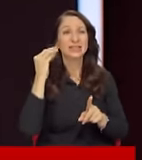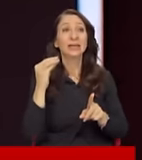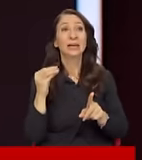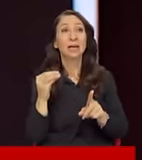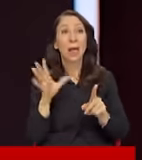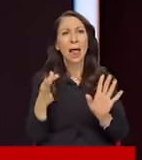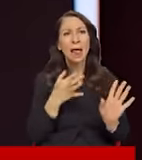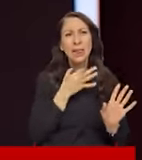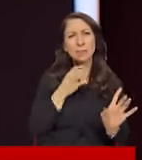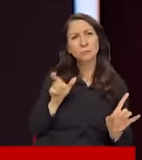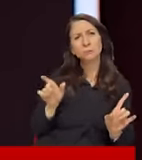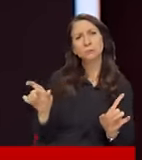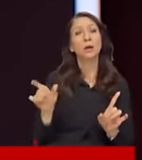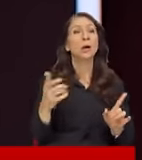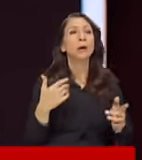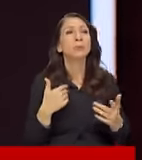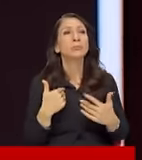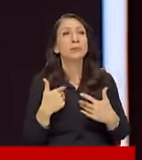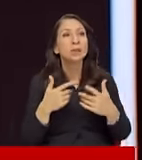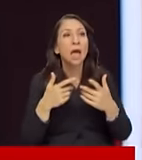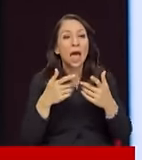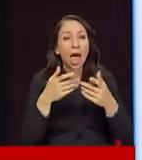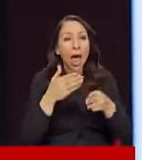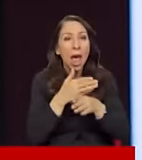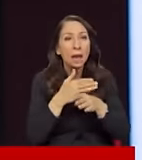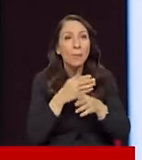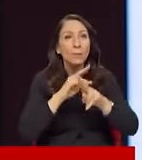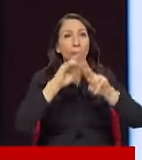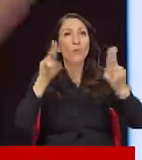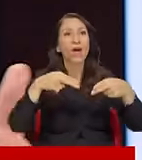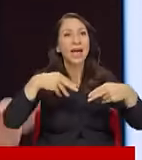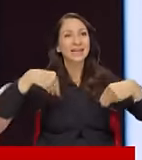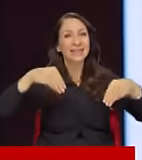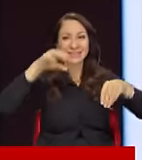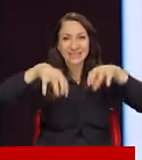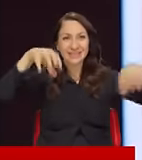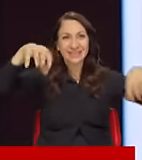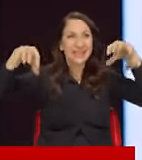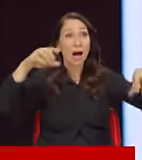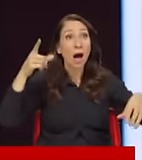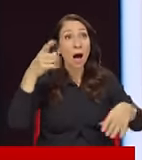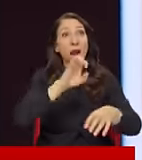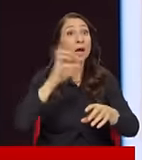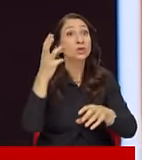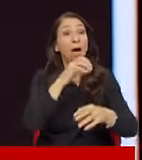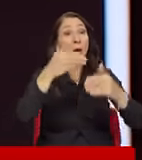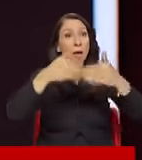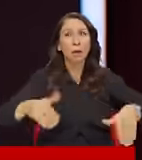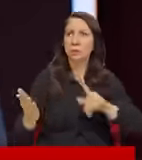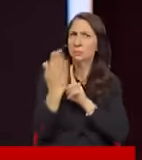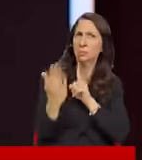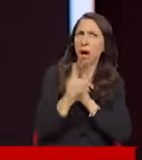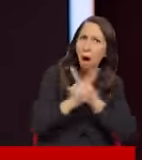yani köşeye sıkıştırma. Ya biz ekmek büfesi dağıtmak istedik İstanbul'un her köşesine. Aylarca engellendik meclisten